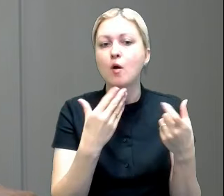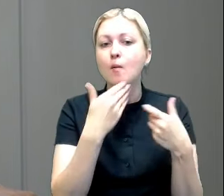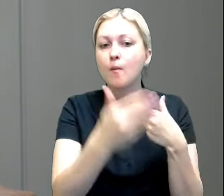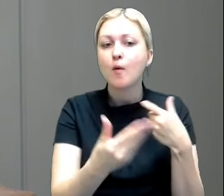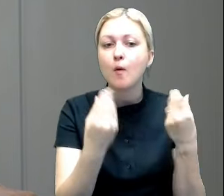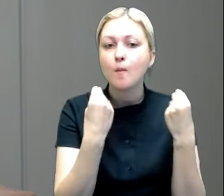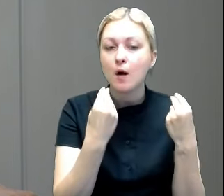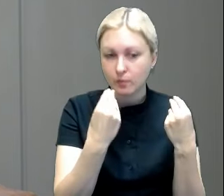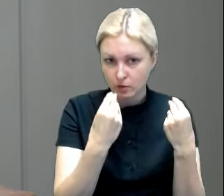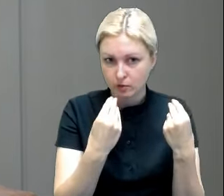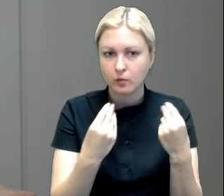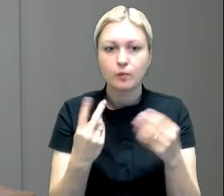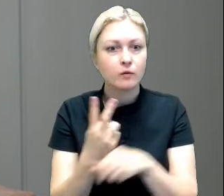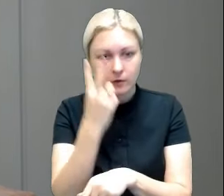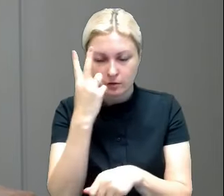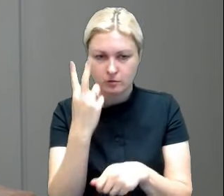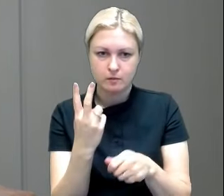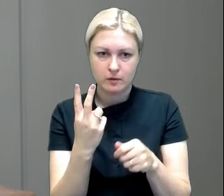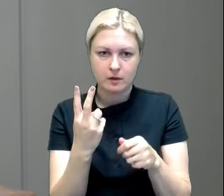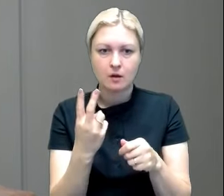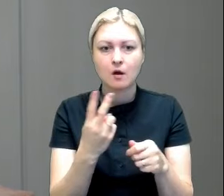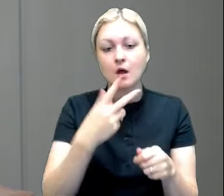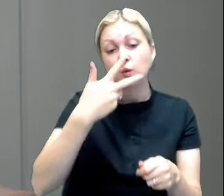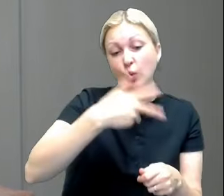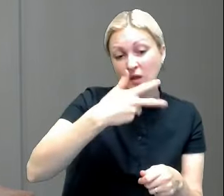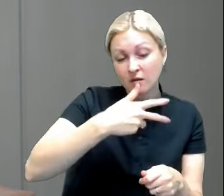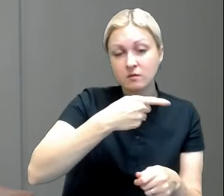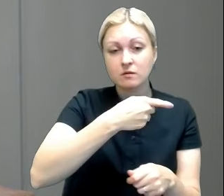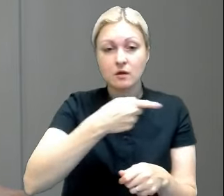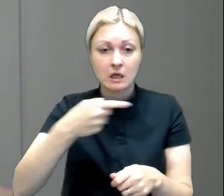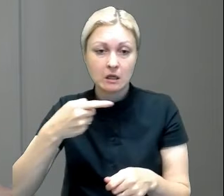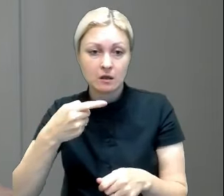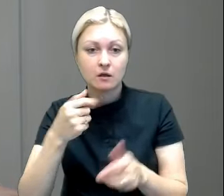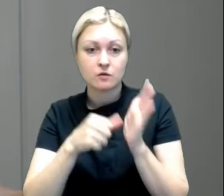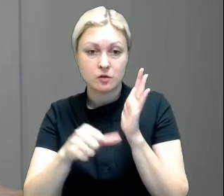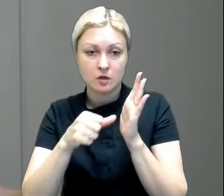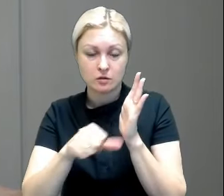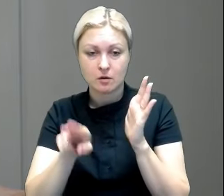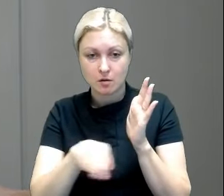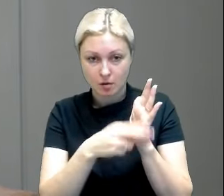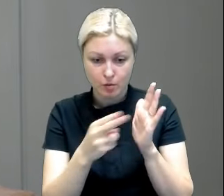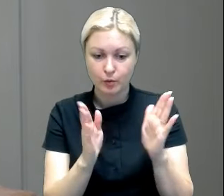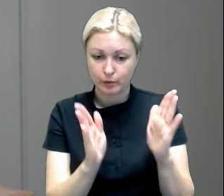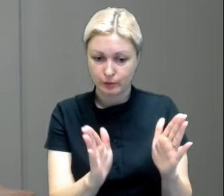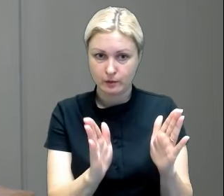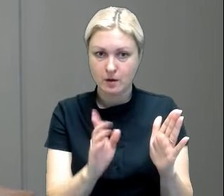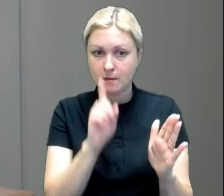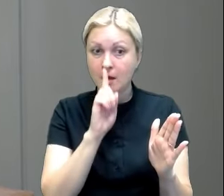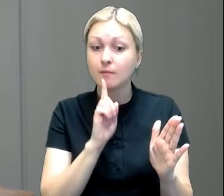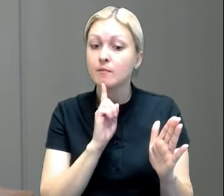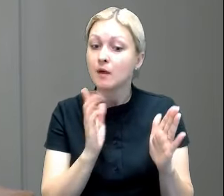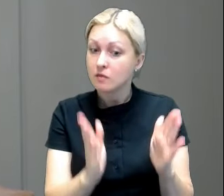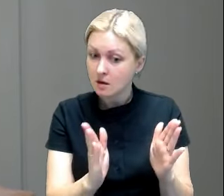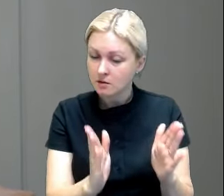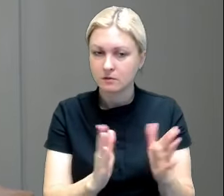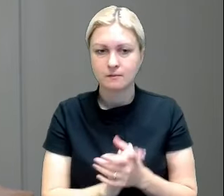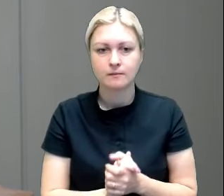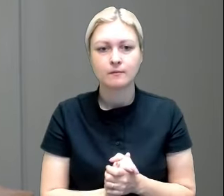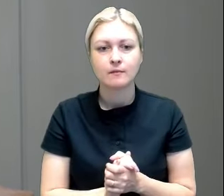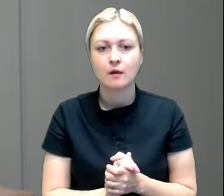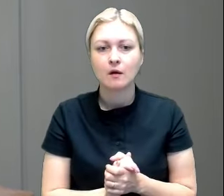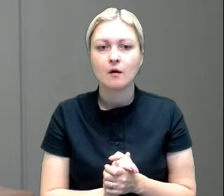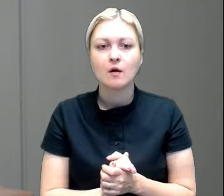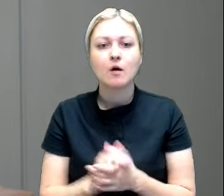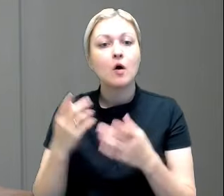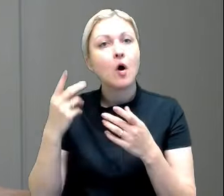dvigubai tai yra nuo 30 € iki 60 € per mėnesį priešingai nei kituose